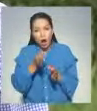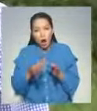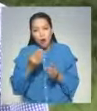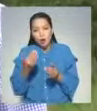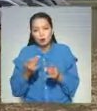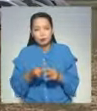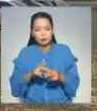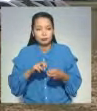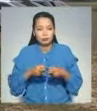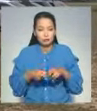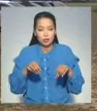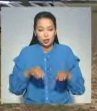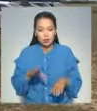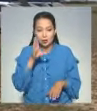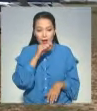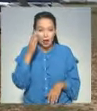онымен шешілер еді дейді.